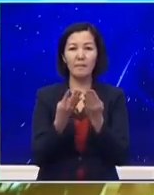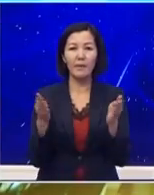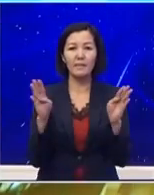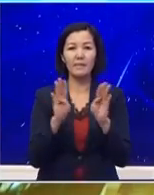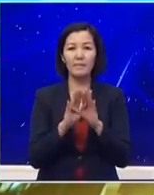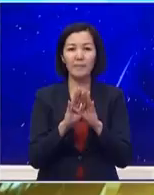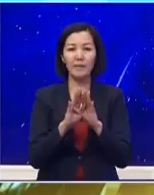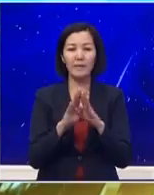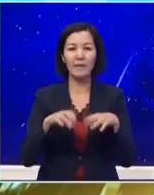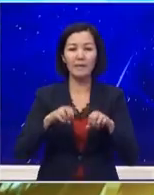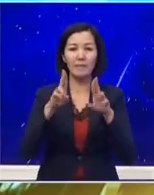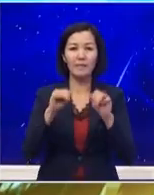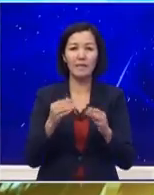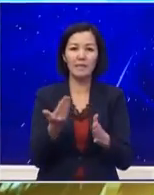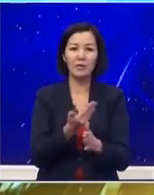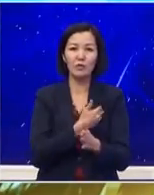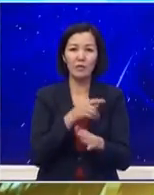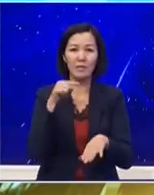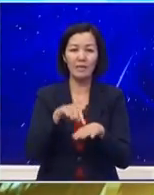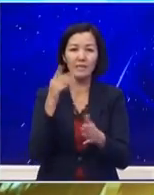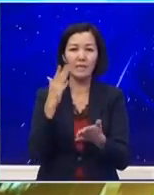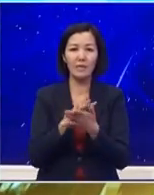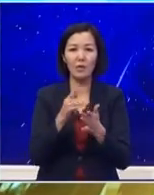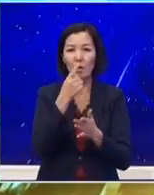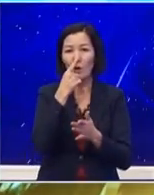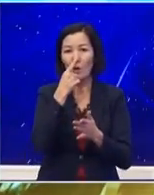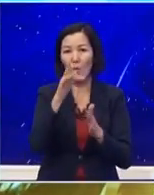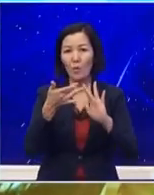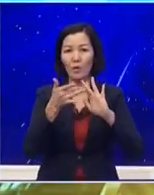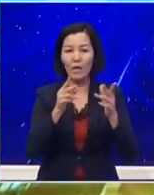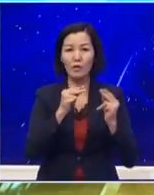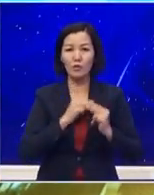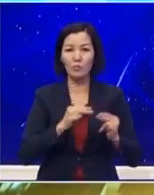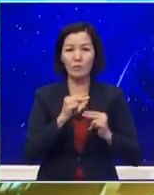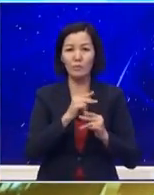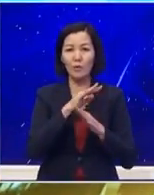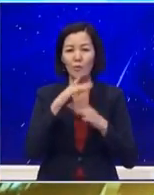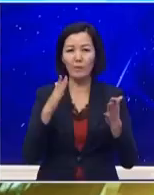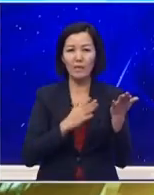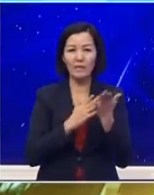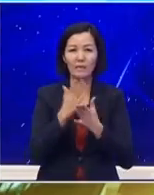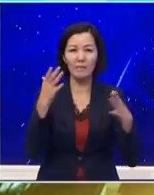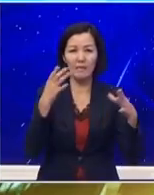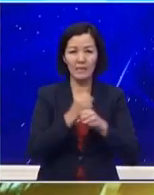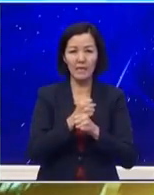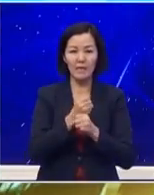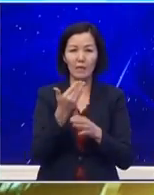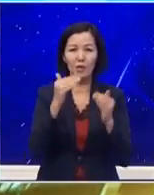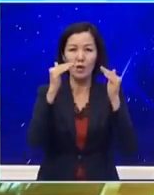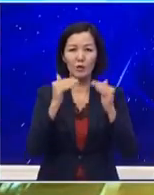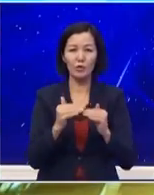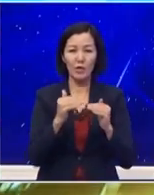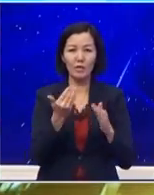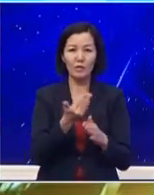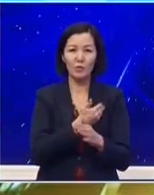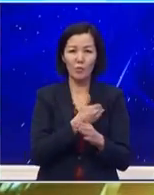Пандемия мамандықтар сұранысына әсер етті. Онлайн жұмыспен көптеген сала қызметкерлері қысқартылды. Сұраныс төмендеді, әлемде